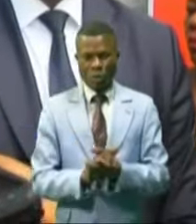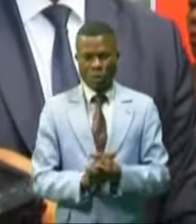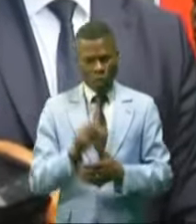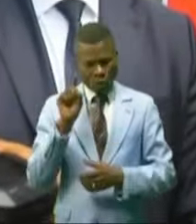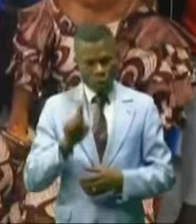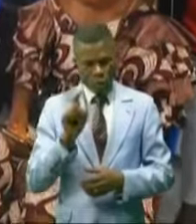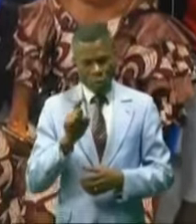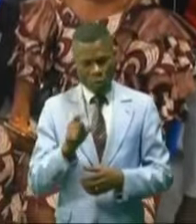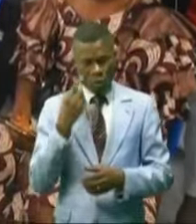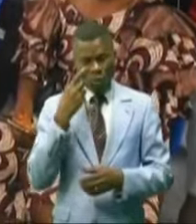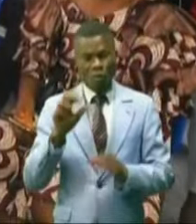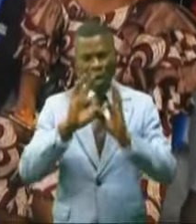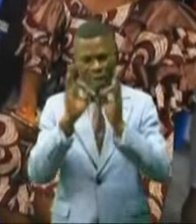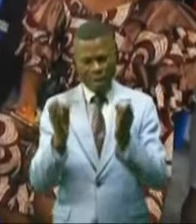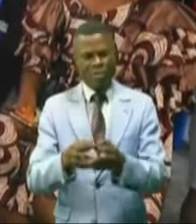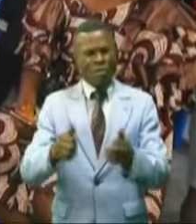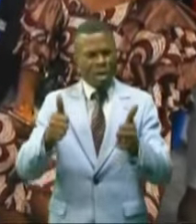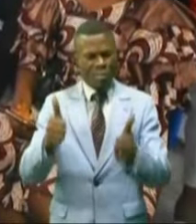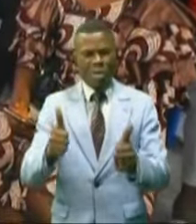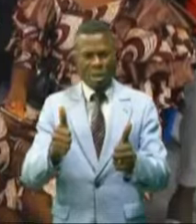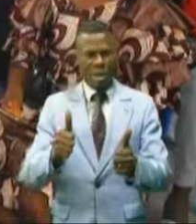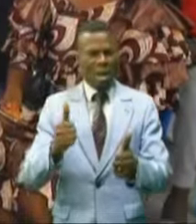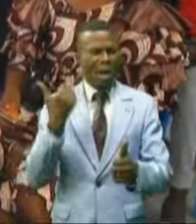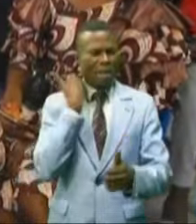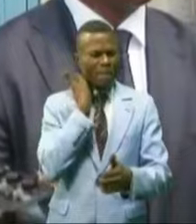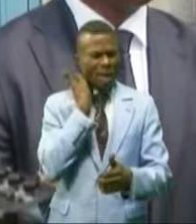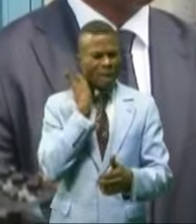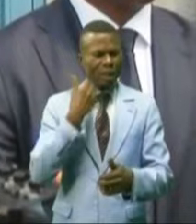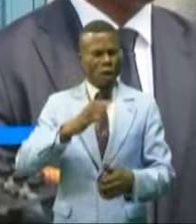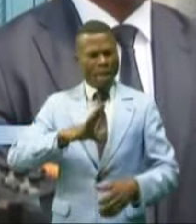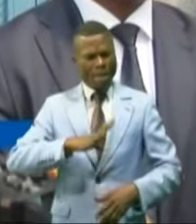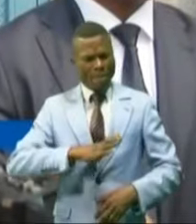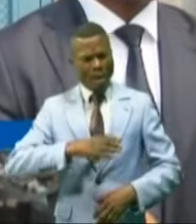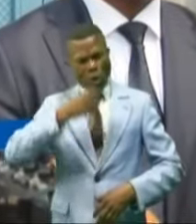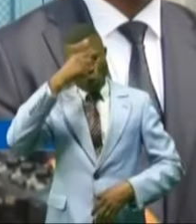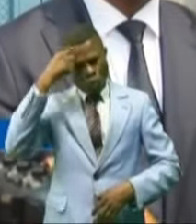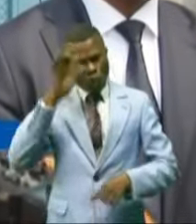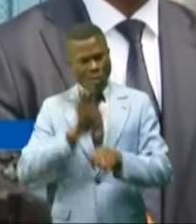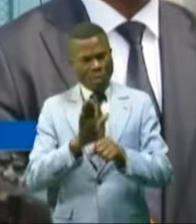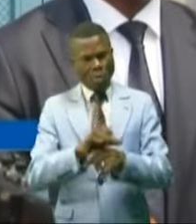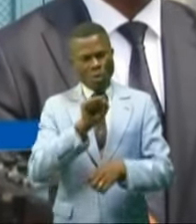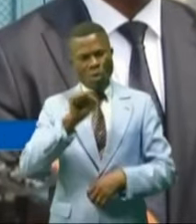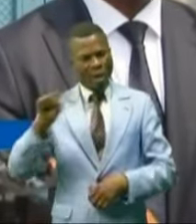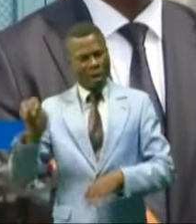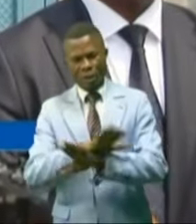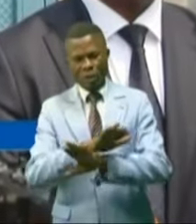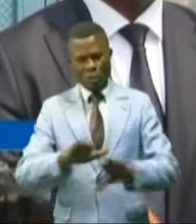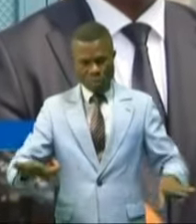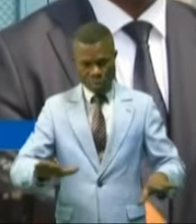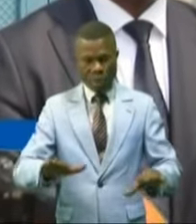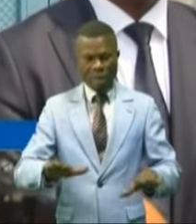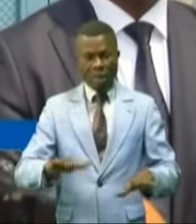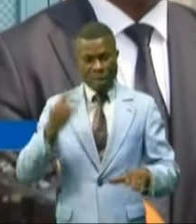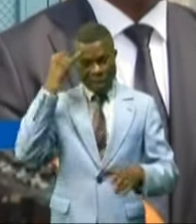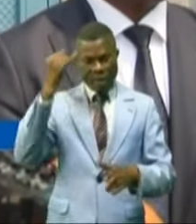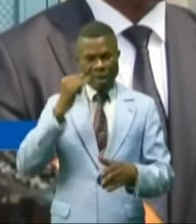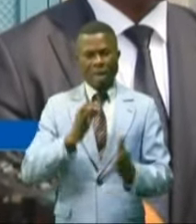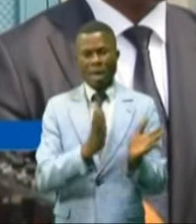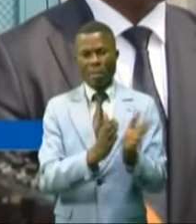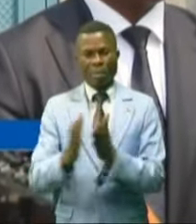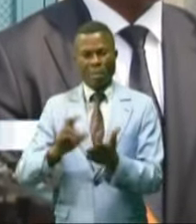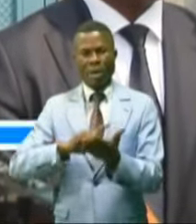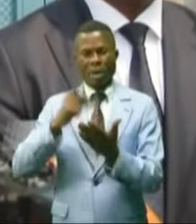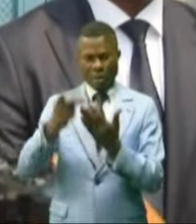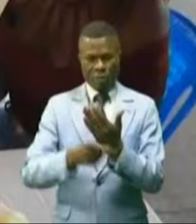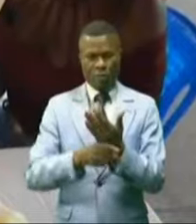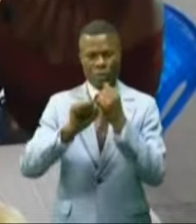fonder des foyers stables sans risque d'avoir des enfants malades et aussi sans risque d'apporter des maladies